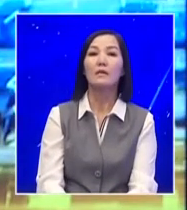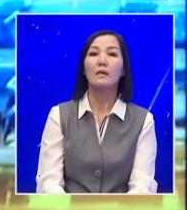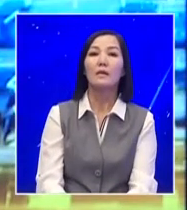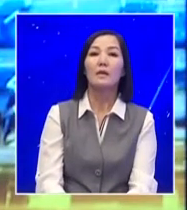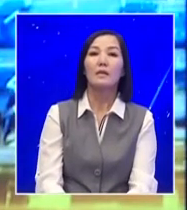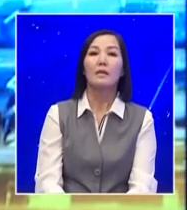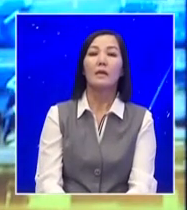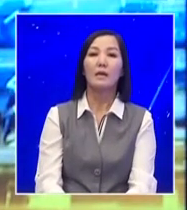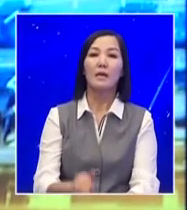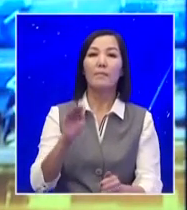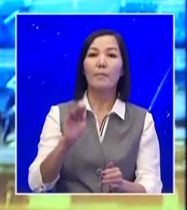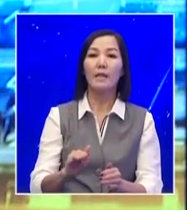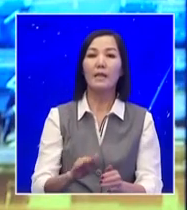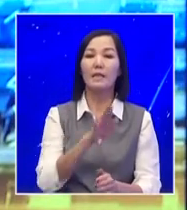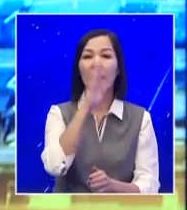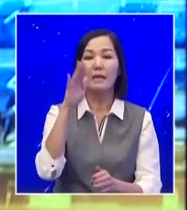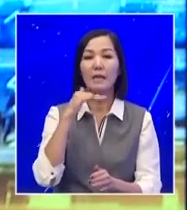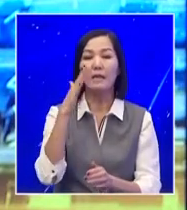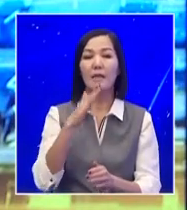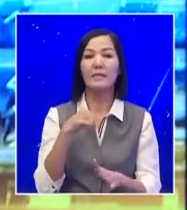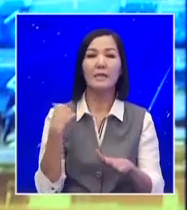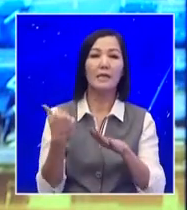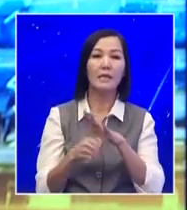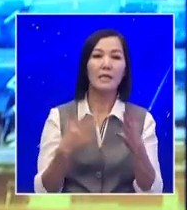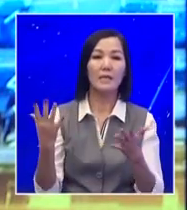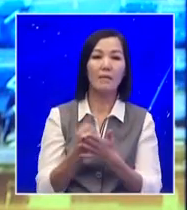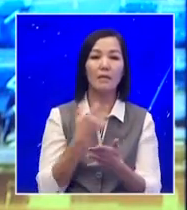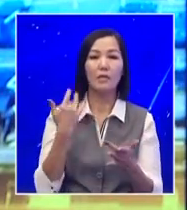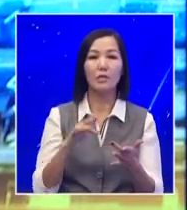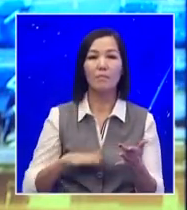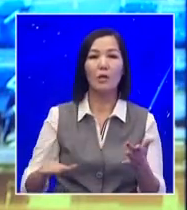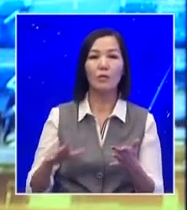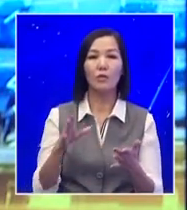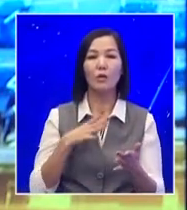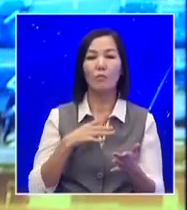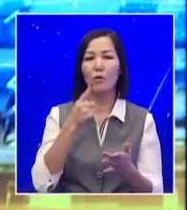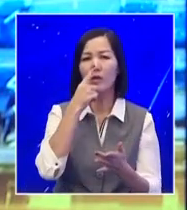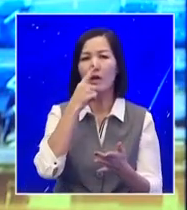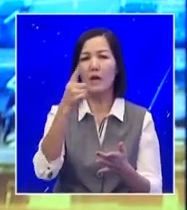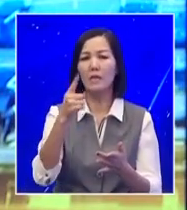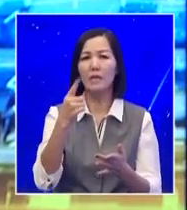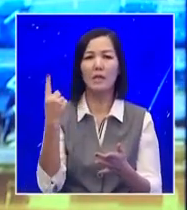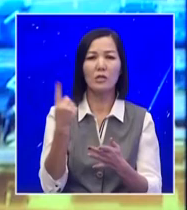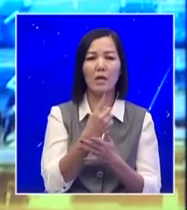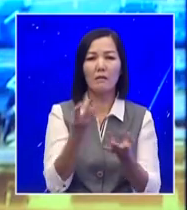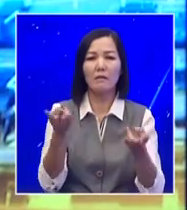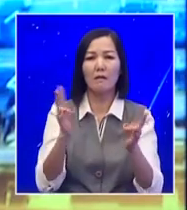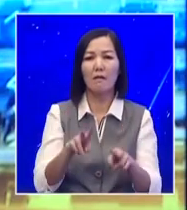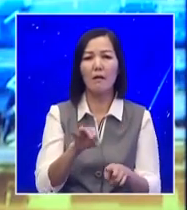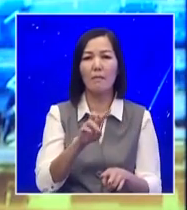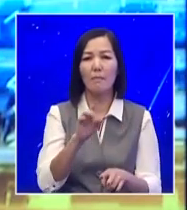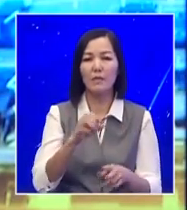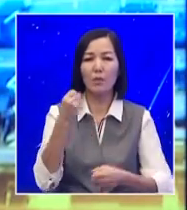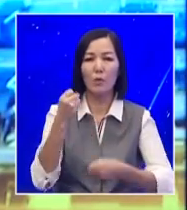Ен далада адасып кеткен баланың ата-анасы табылды. Оқиға Жамбыл ауданында болған. Құлан түзде жалғыз жүрген баланы Мазда көлігінің